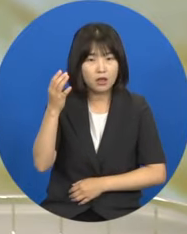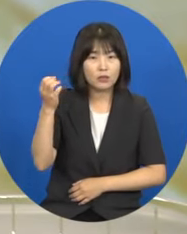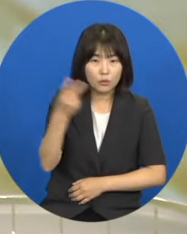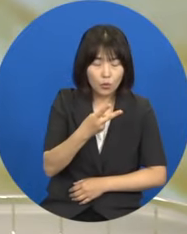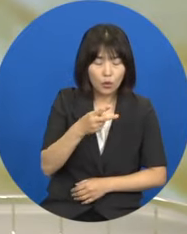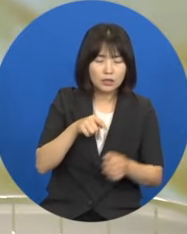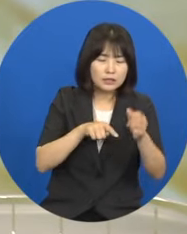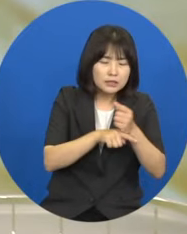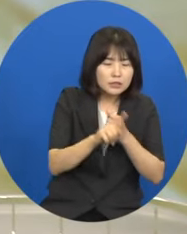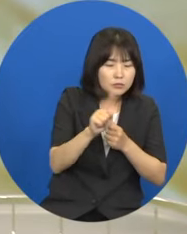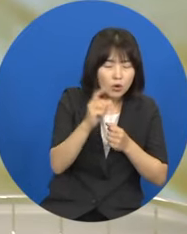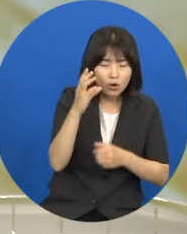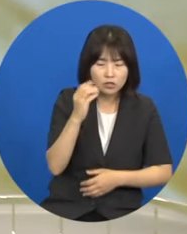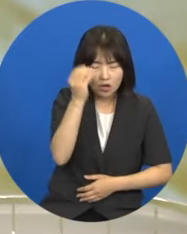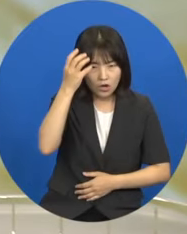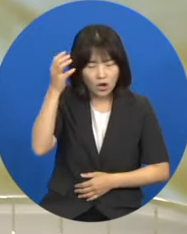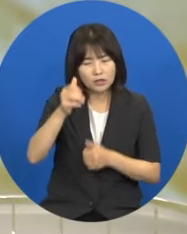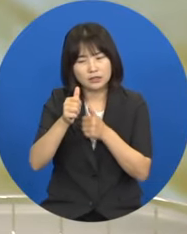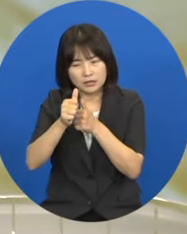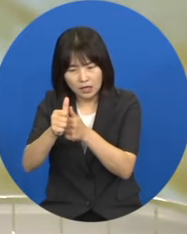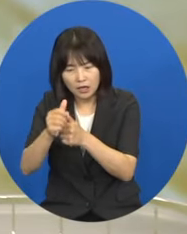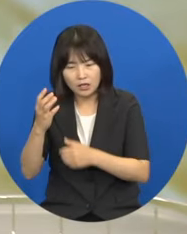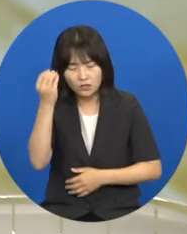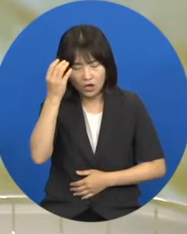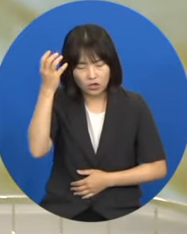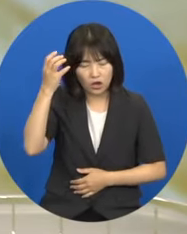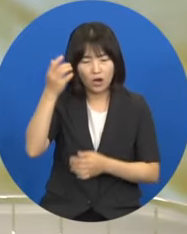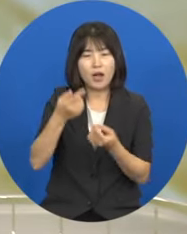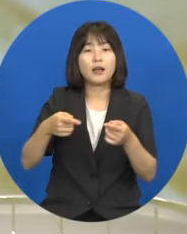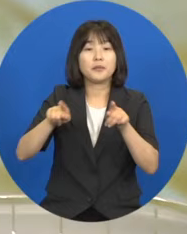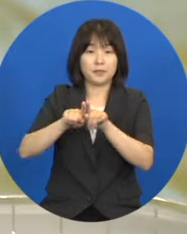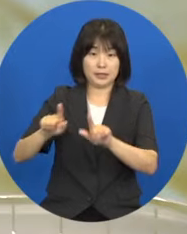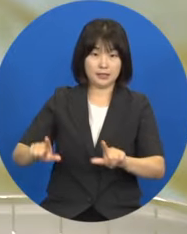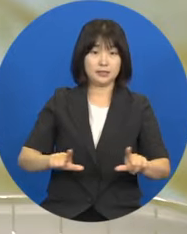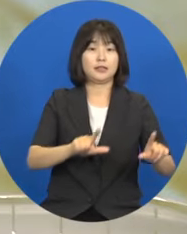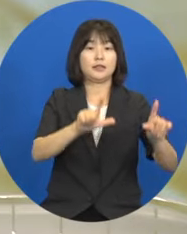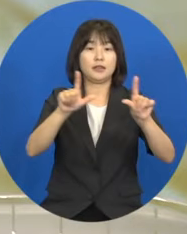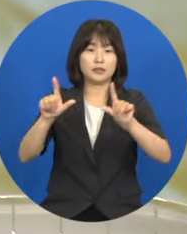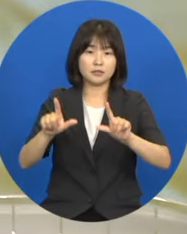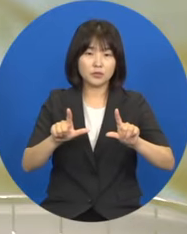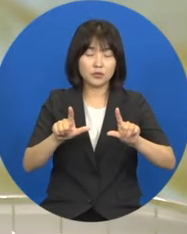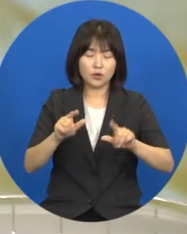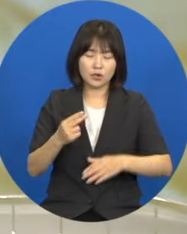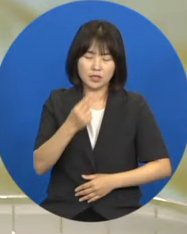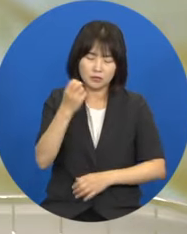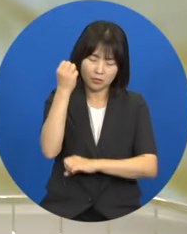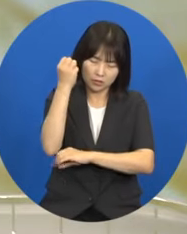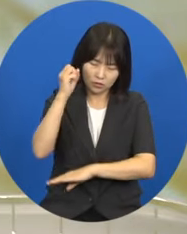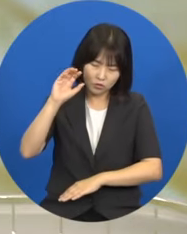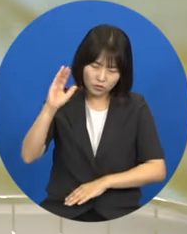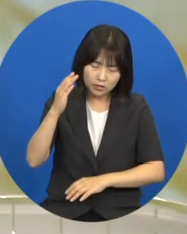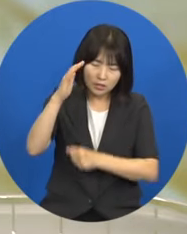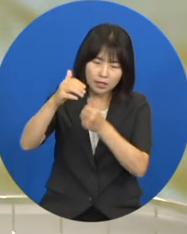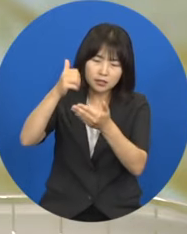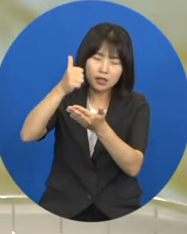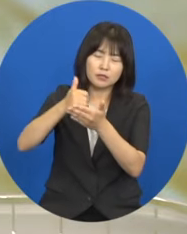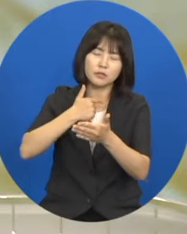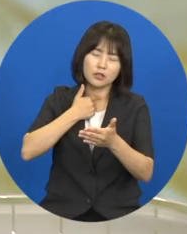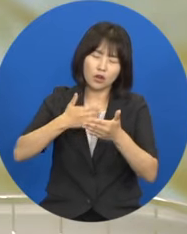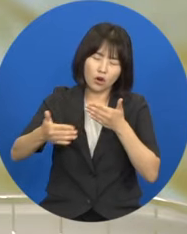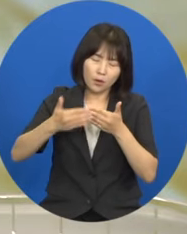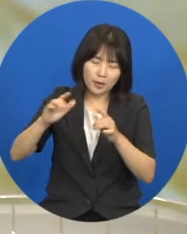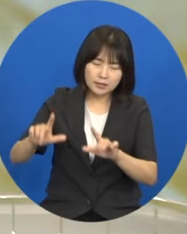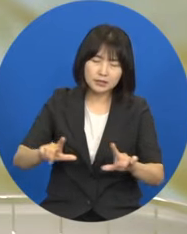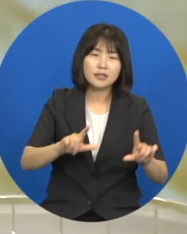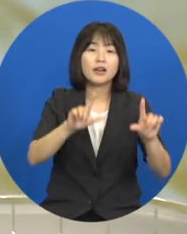따라 성령과 더불어 살아감으로 인해 생명의 근원 되시는 하나님을 경험하는